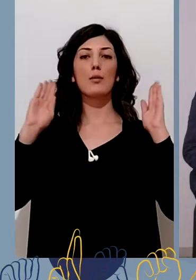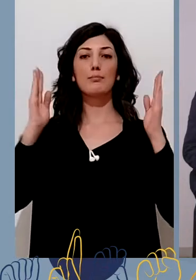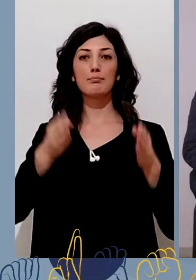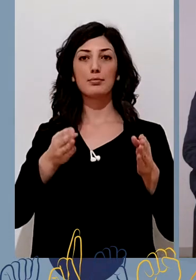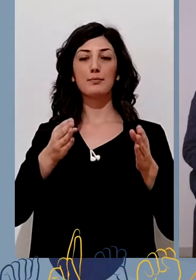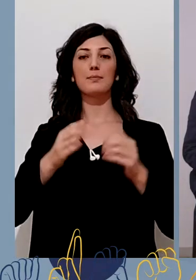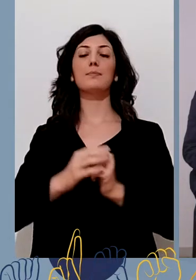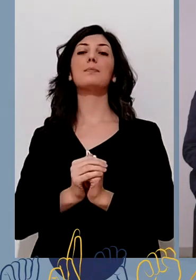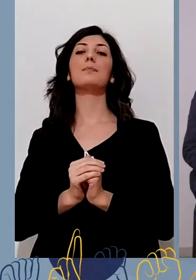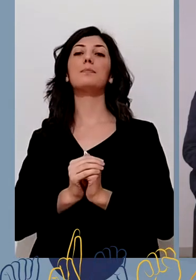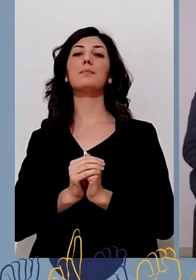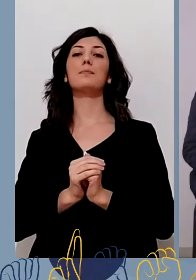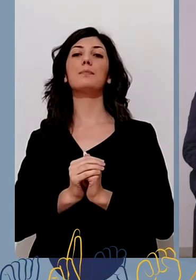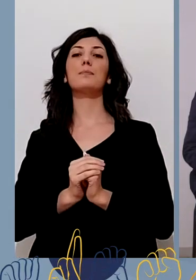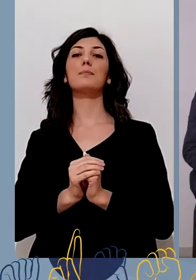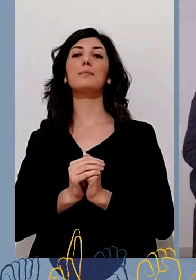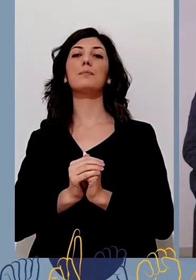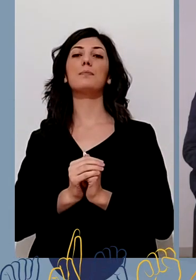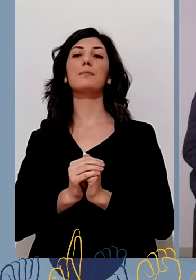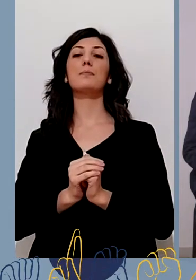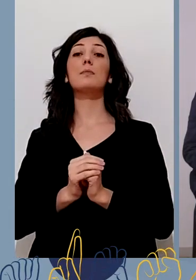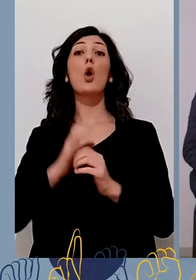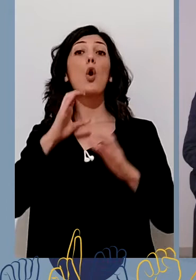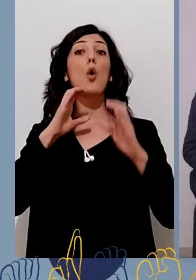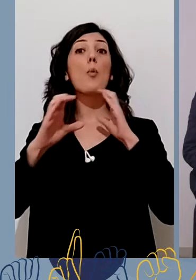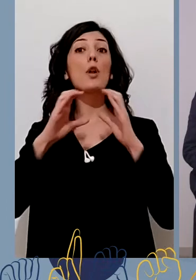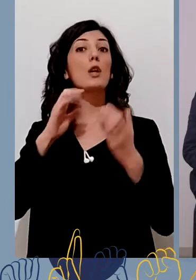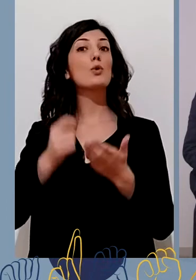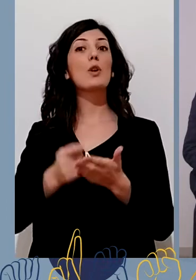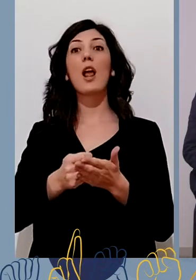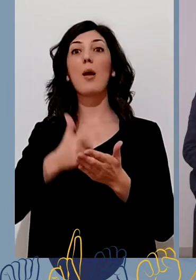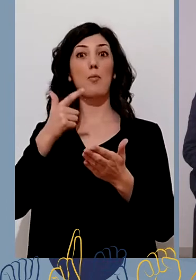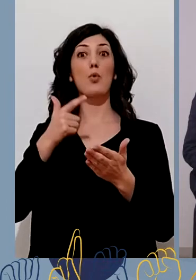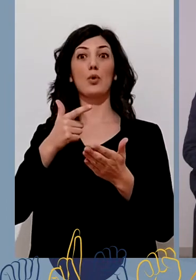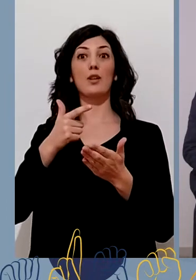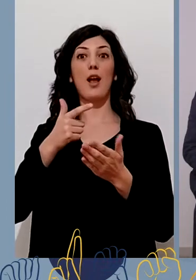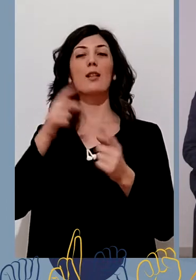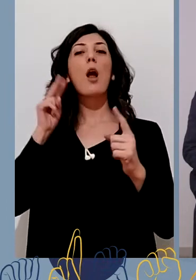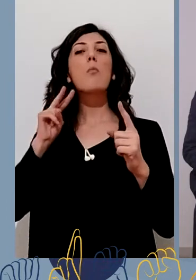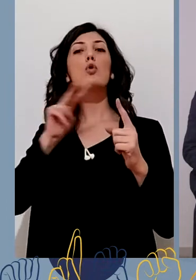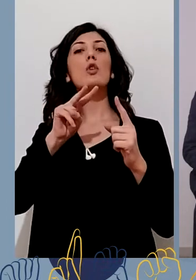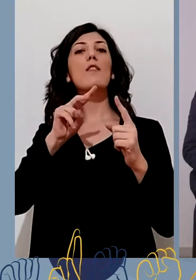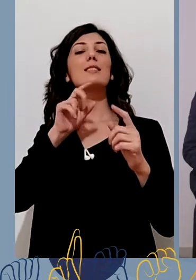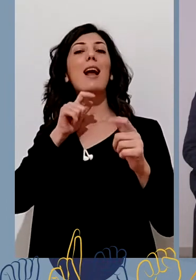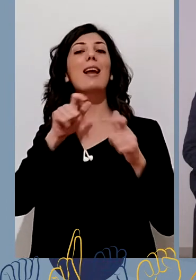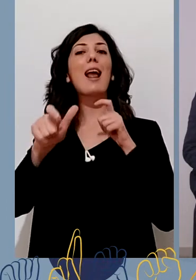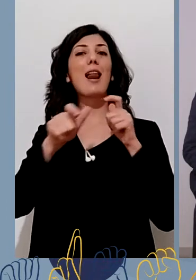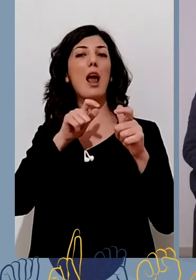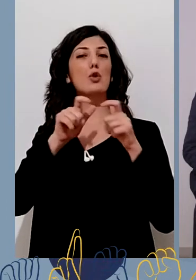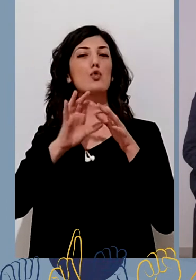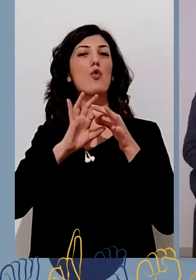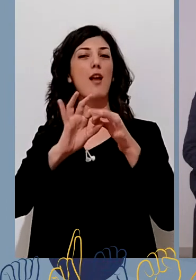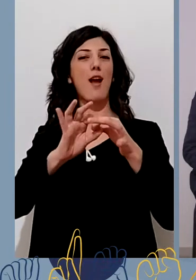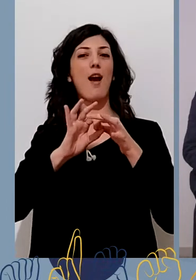di tutto la comunicazione, è anche per quanto sia importante da un punto di vista relazionale. Se facciamo partire le